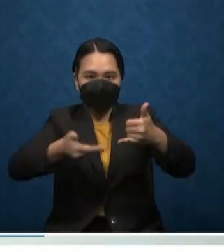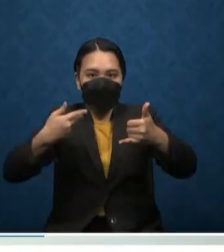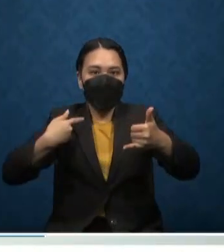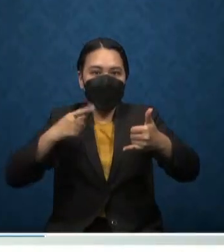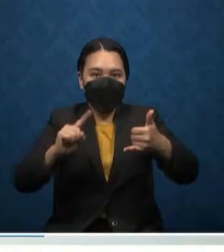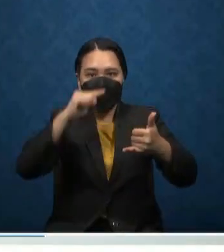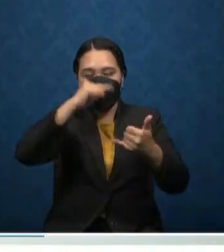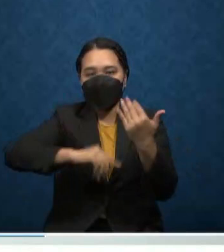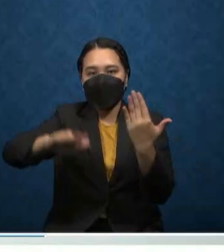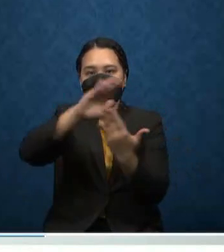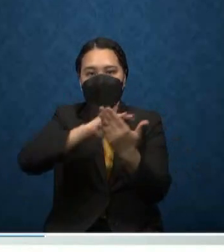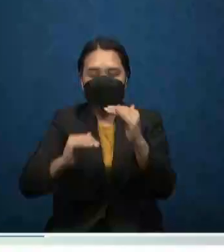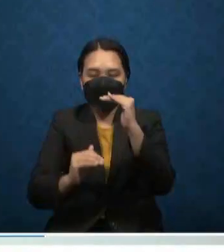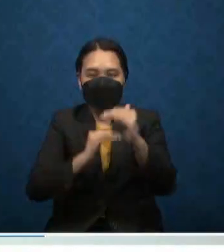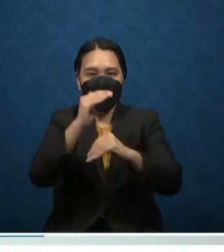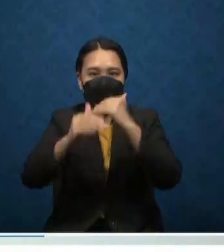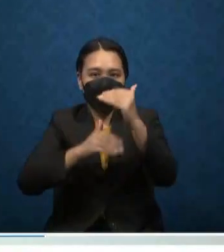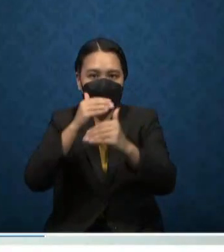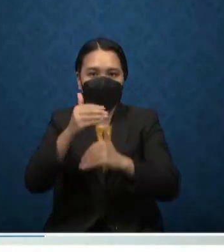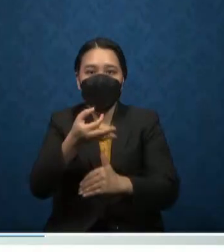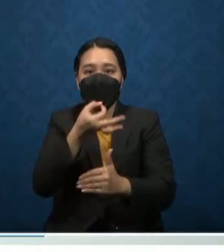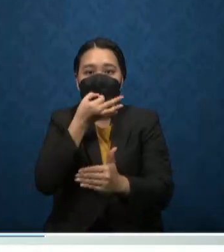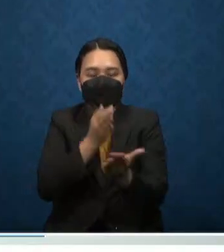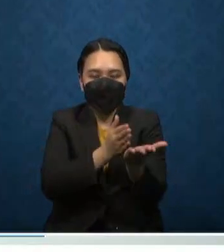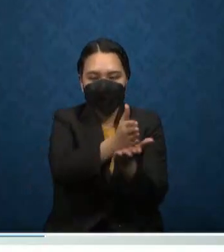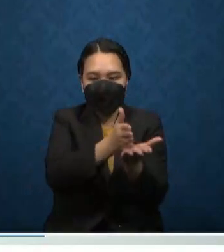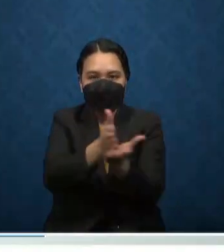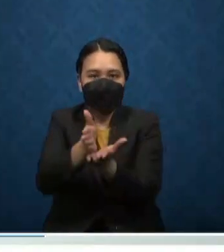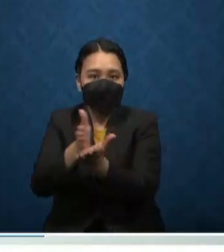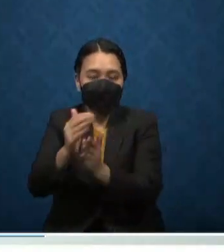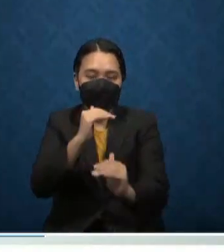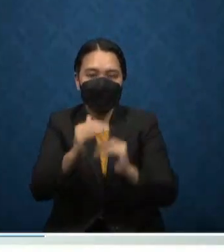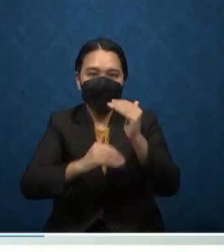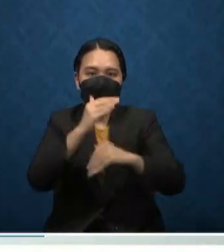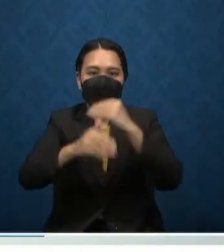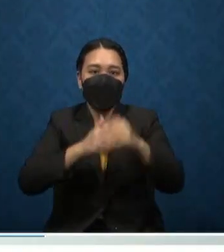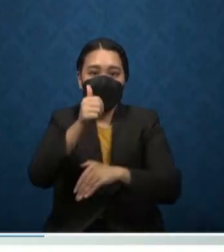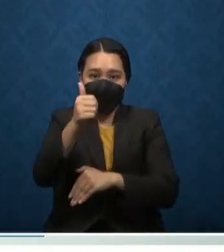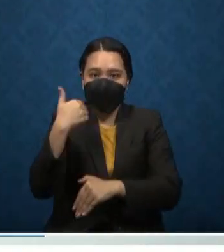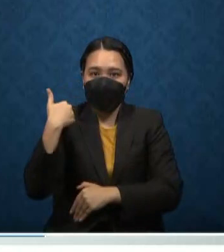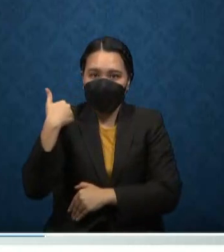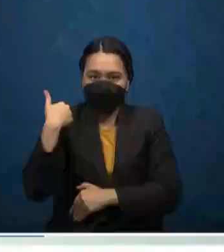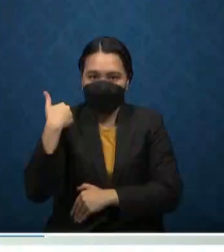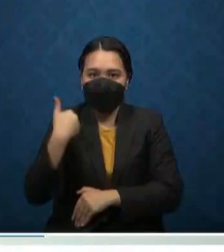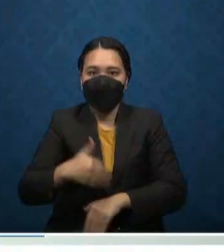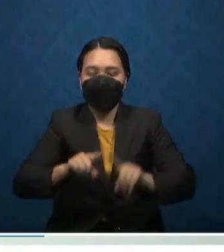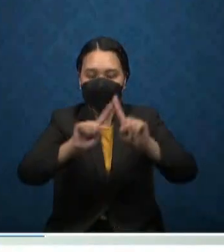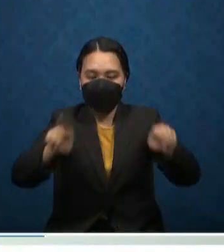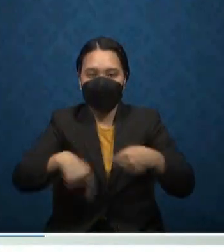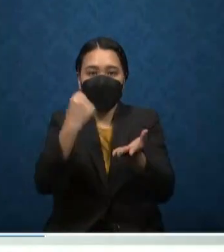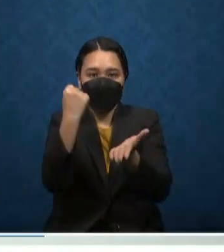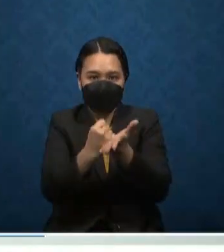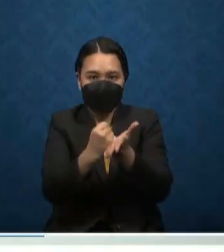พัฒนาประเทศในสาขาต่างๆโดยที่มีทั้งค คุณวุฒิโดยที่มีทั้งความ